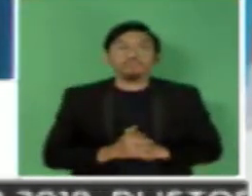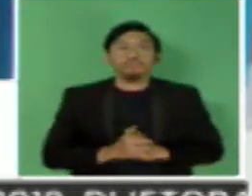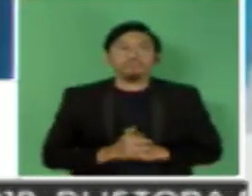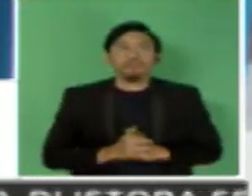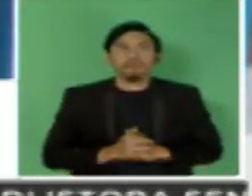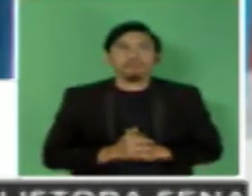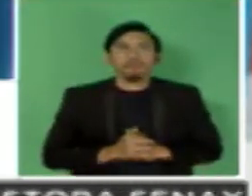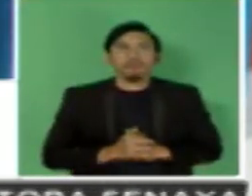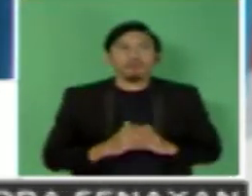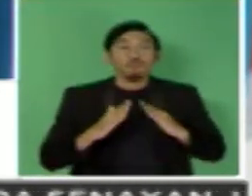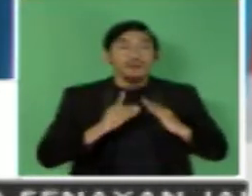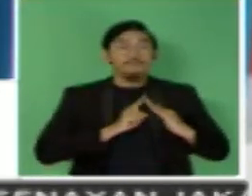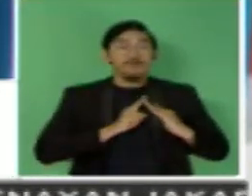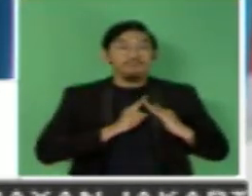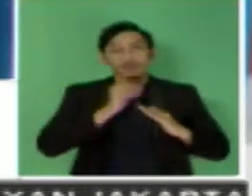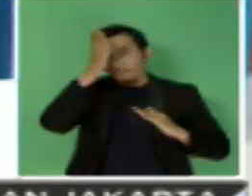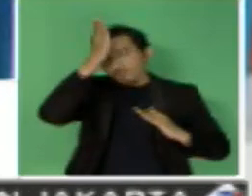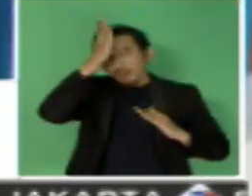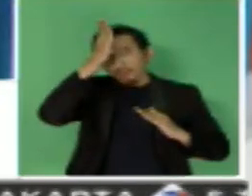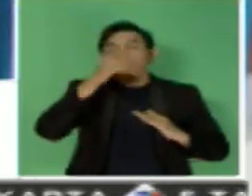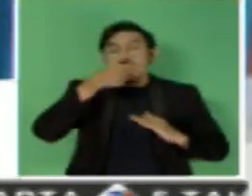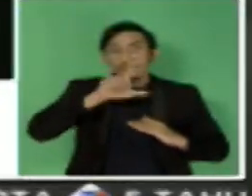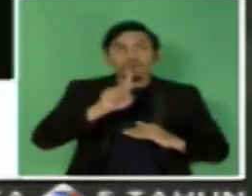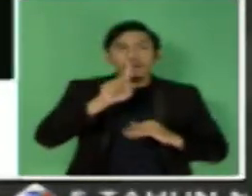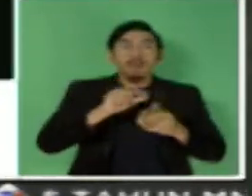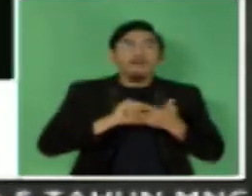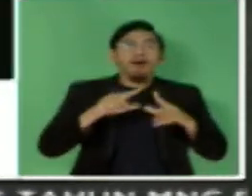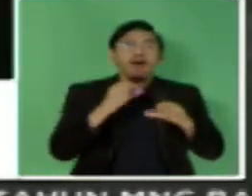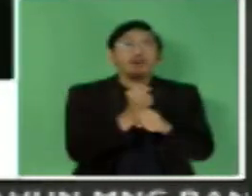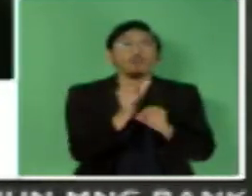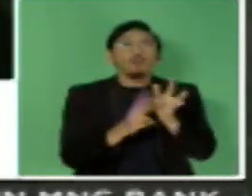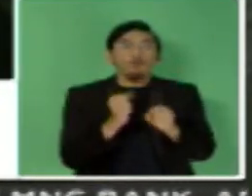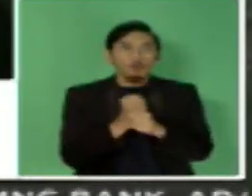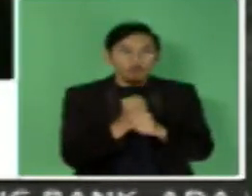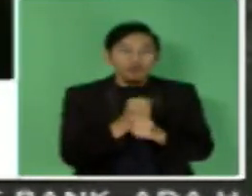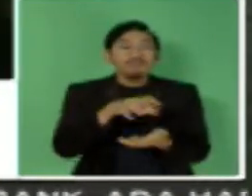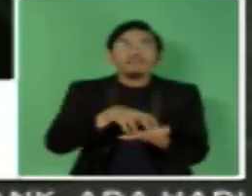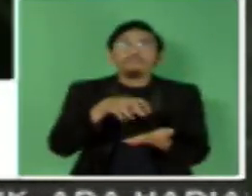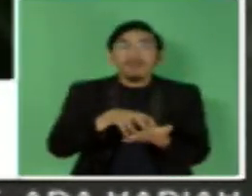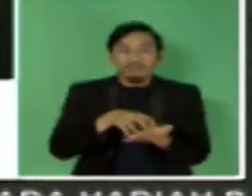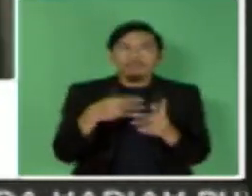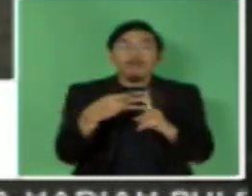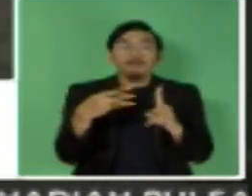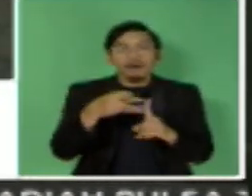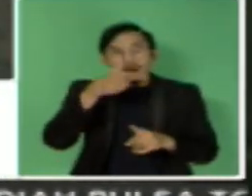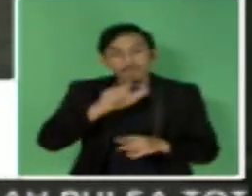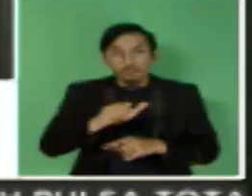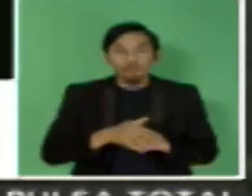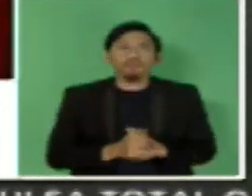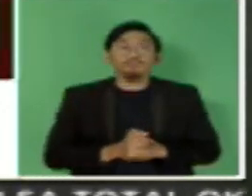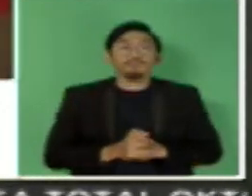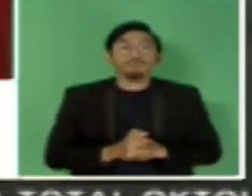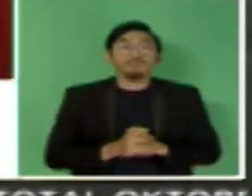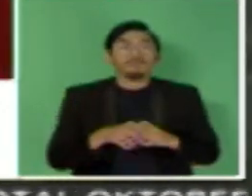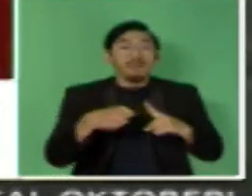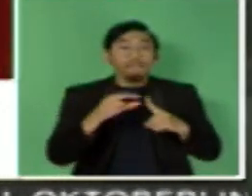Rumah pribadi Bupati Lampung Utara, Agung Ilmu Mangkunegara di Bandar Lampung digeledah petugas KPK.